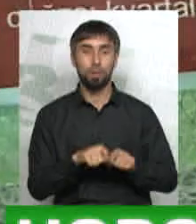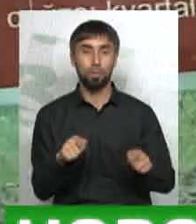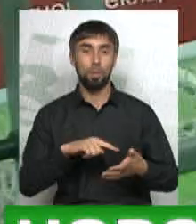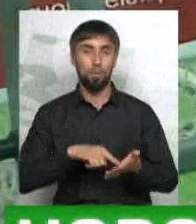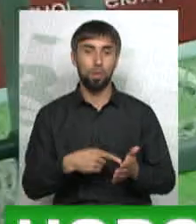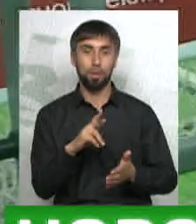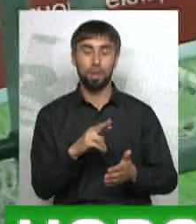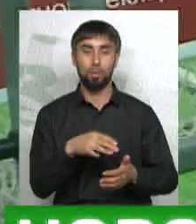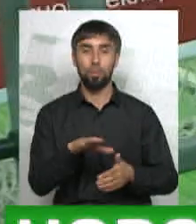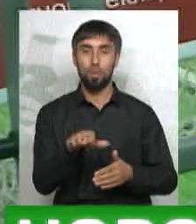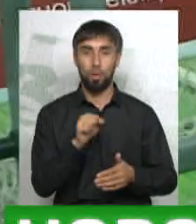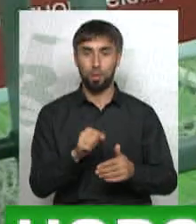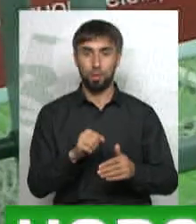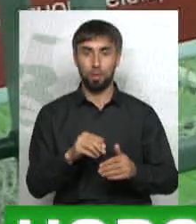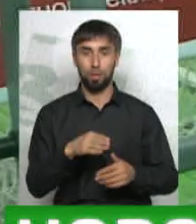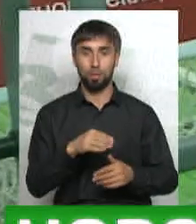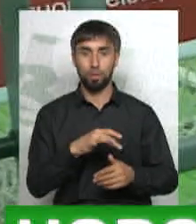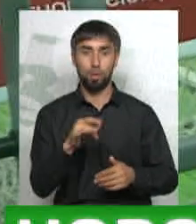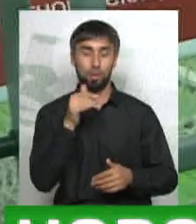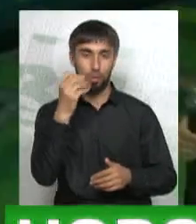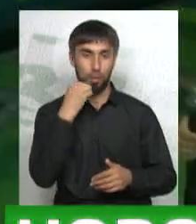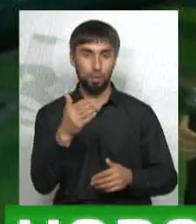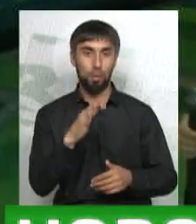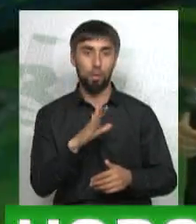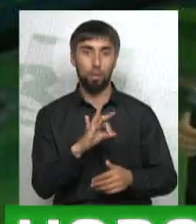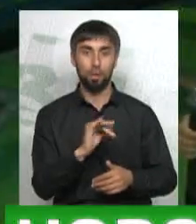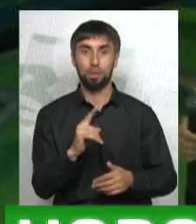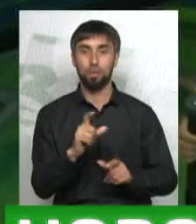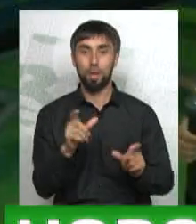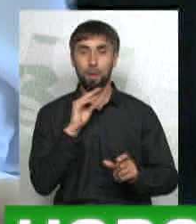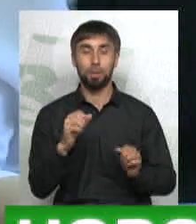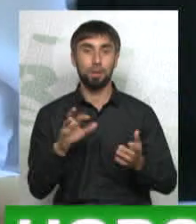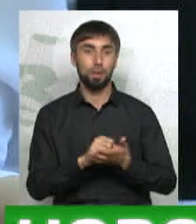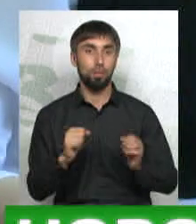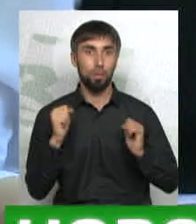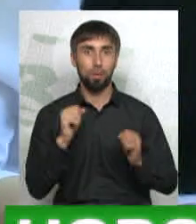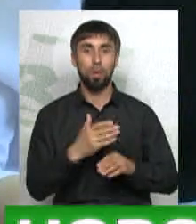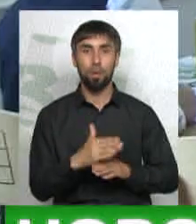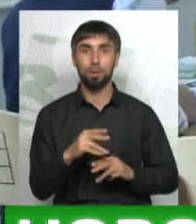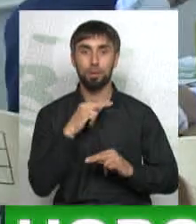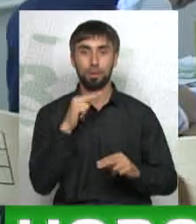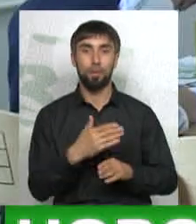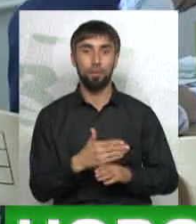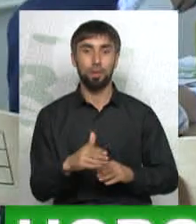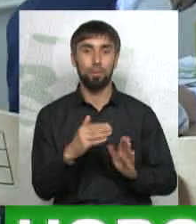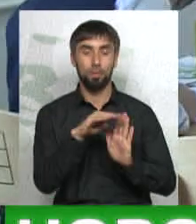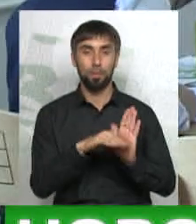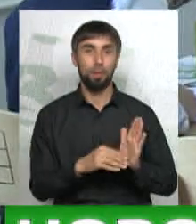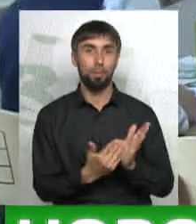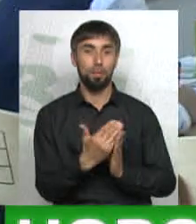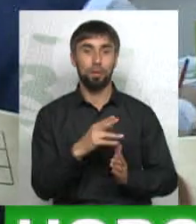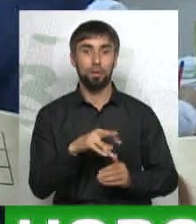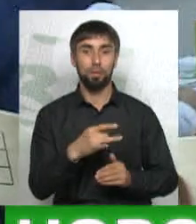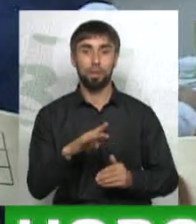для проката тренажеров благодаря им люди с образы смогут заниматься спортом отдельное внимание уделяется программам повышения квалификации